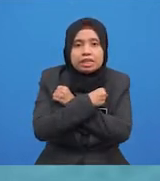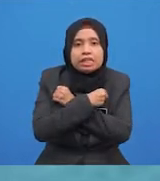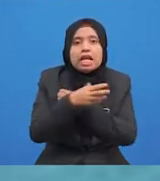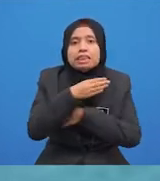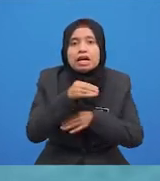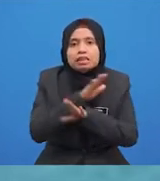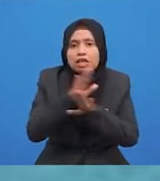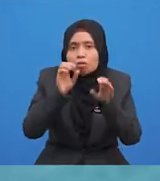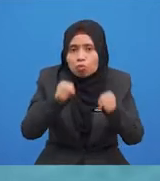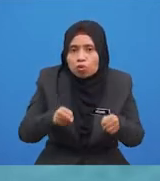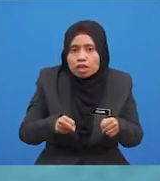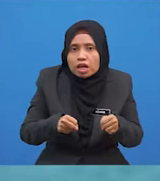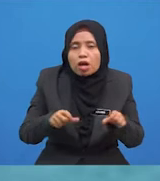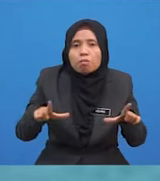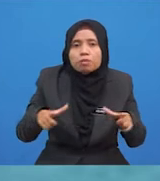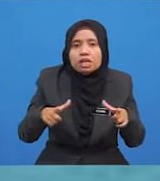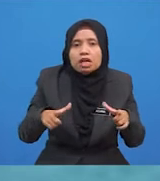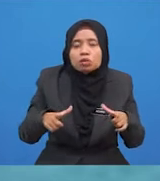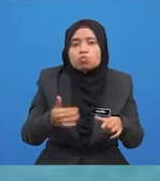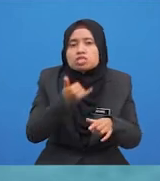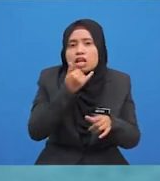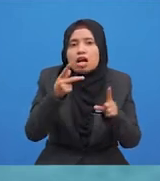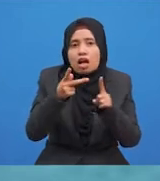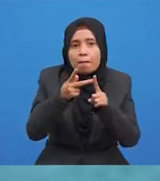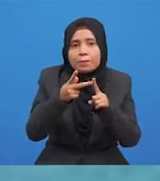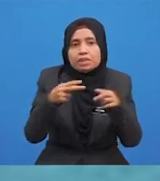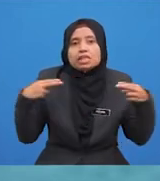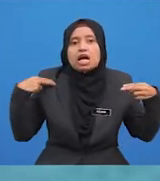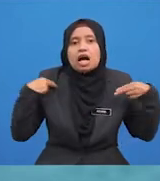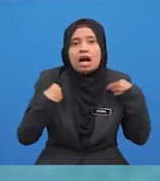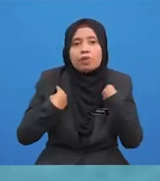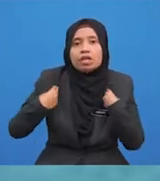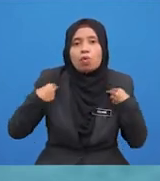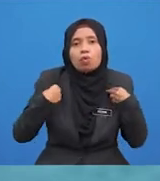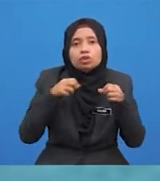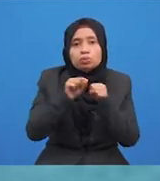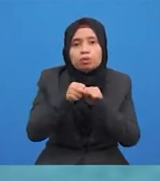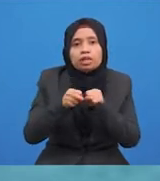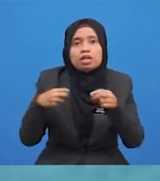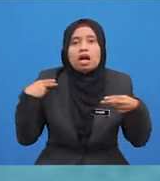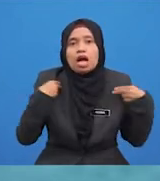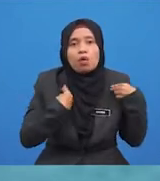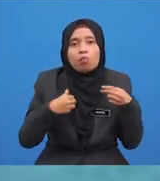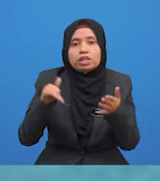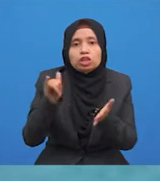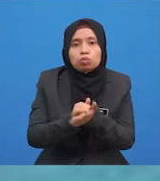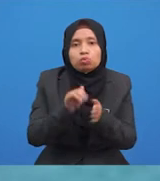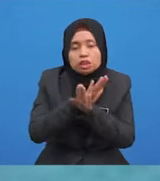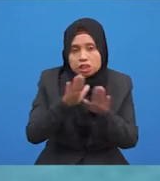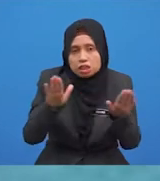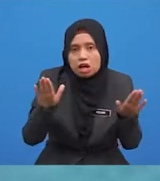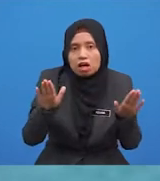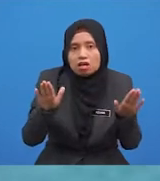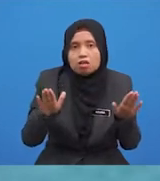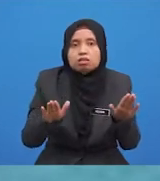menyayangi dan tidak boleh berlaku kejam kepada haiwan supaya haiwan tersebut tidak